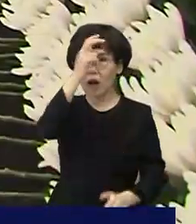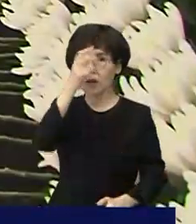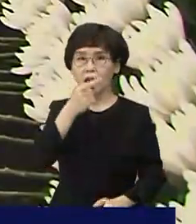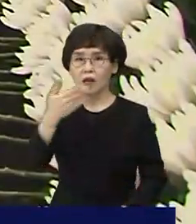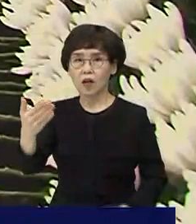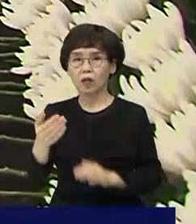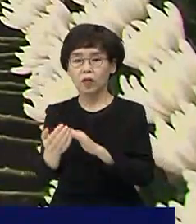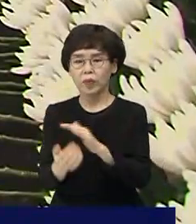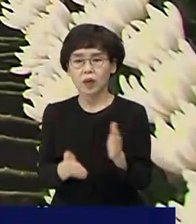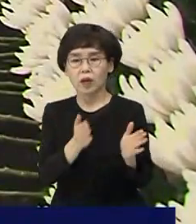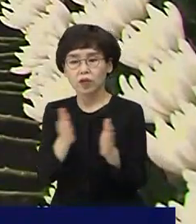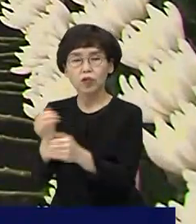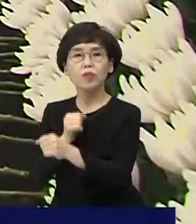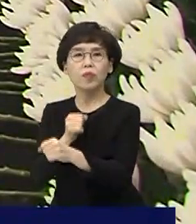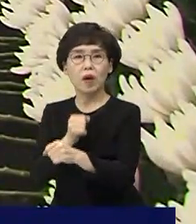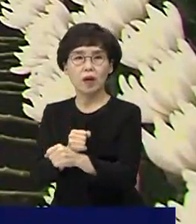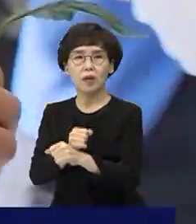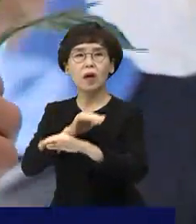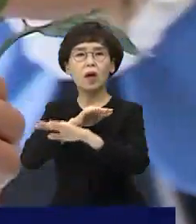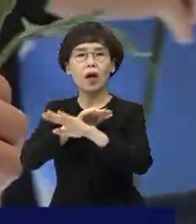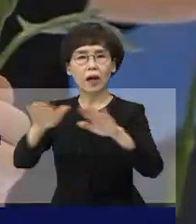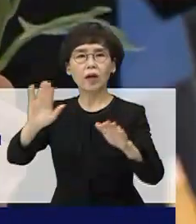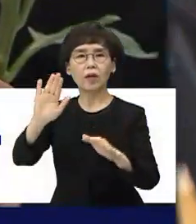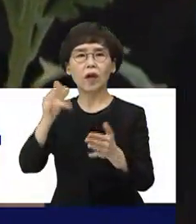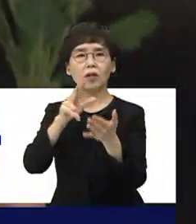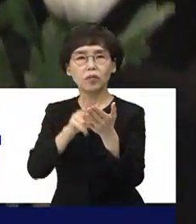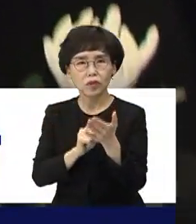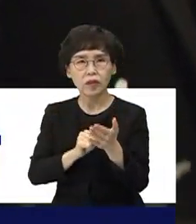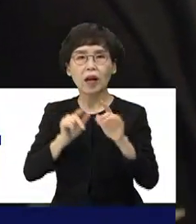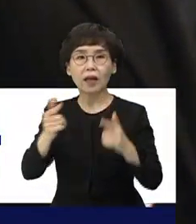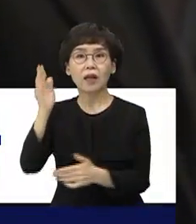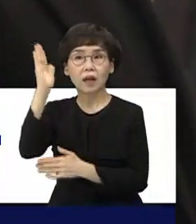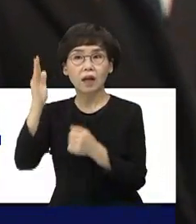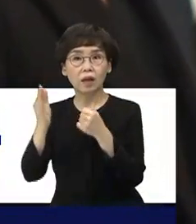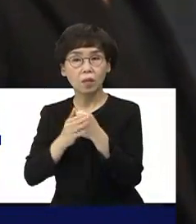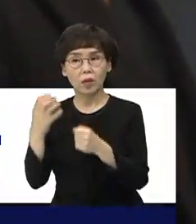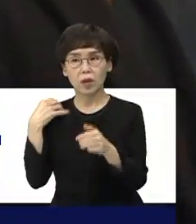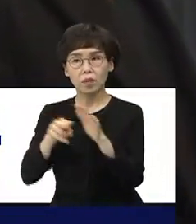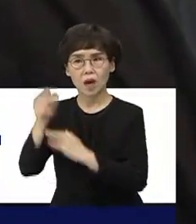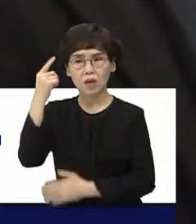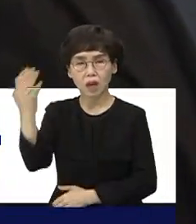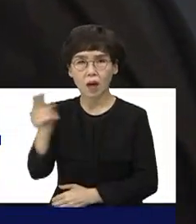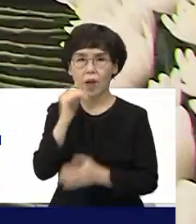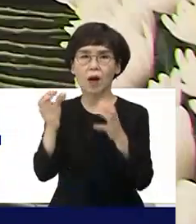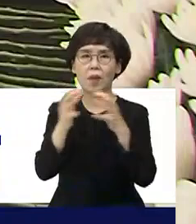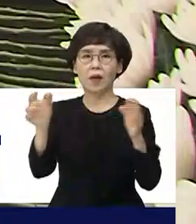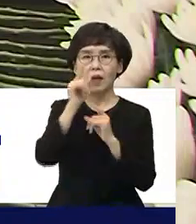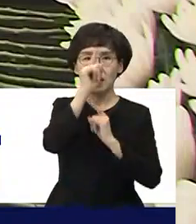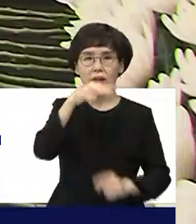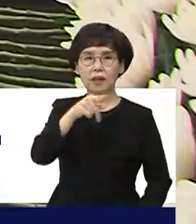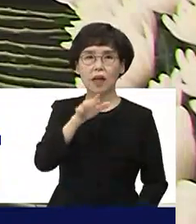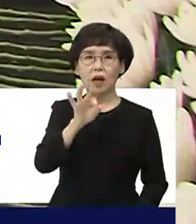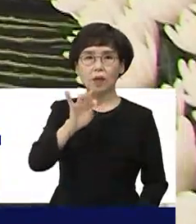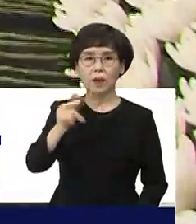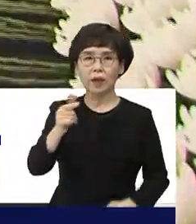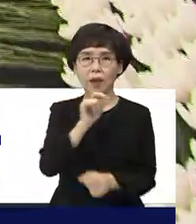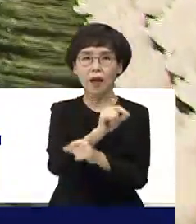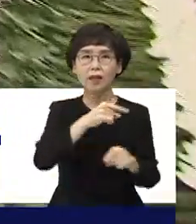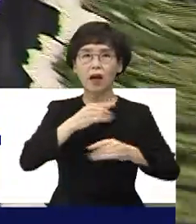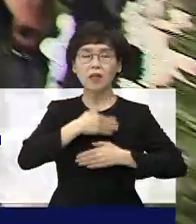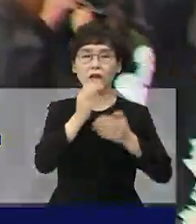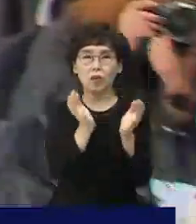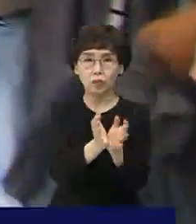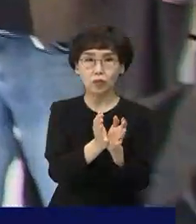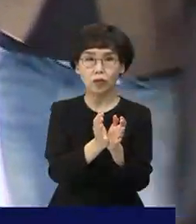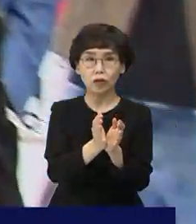미리 배치해 해결될 문제는 아니었다고 말해 책임 회피 논란이 불거진 이상민 행정안전부 장관 발언에 대해선 여야가